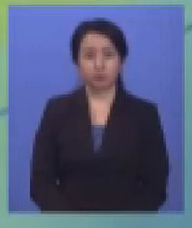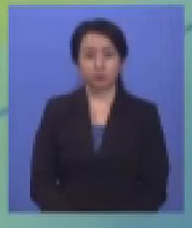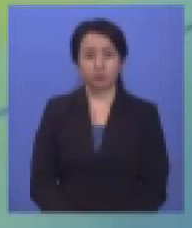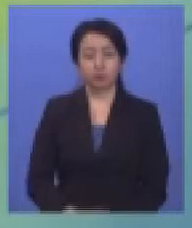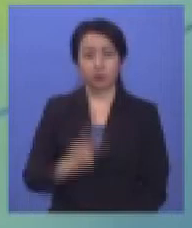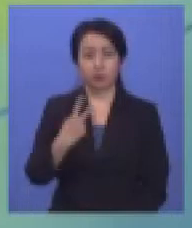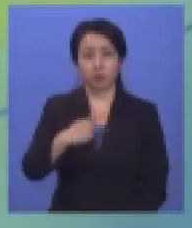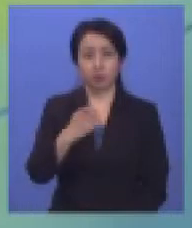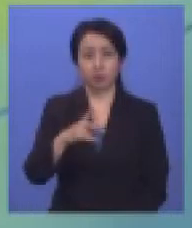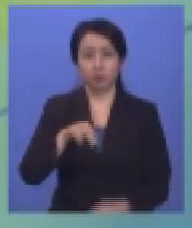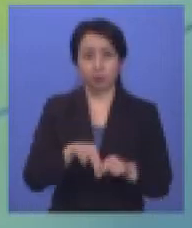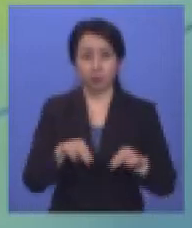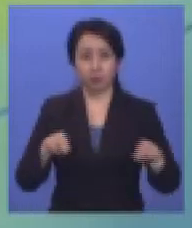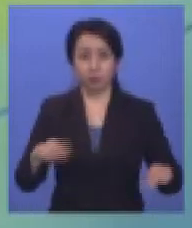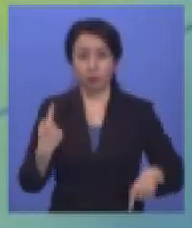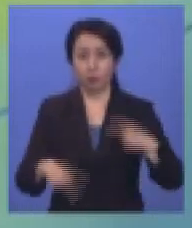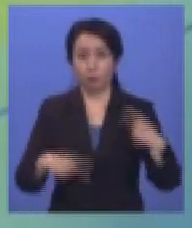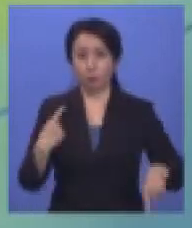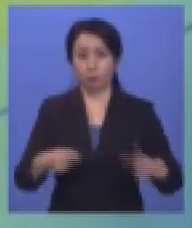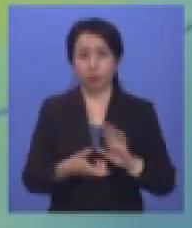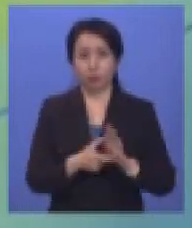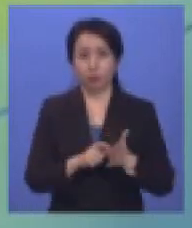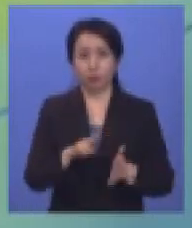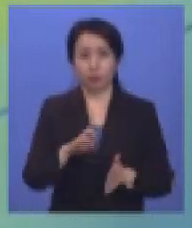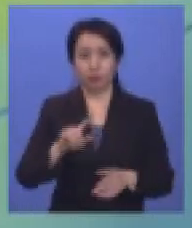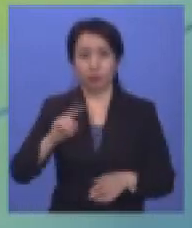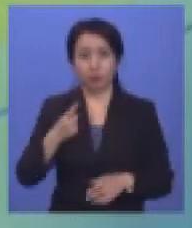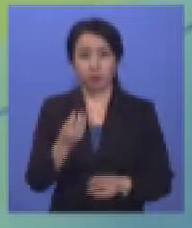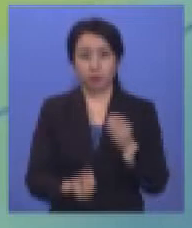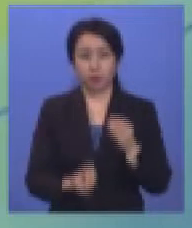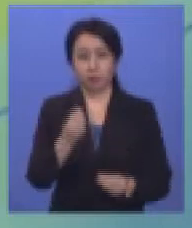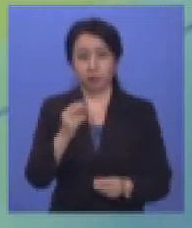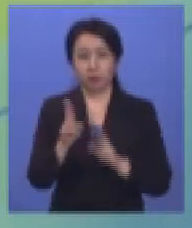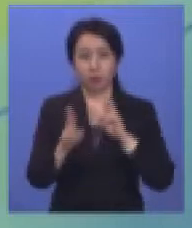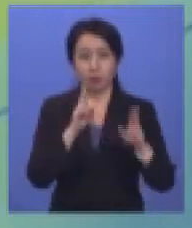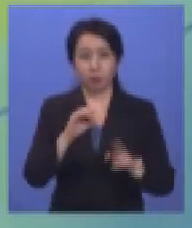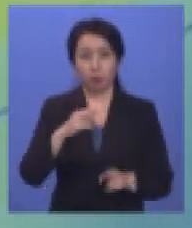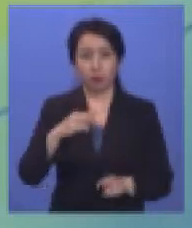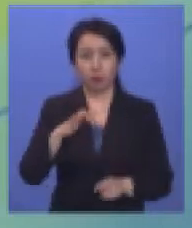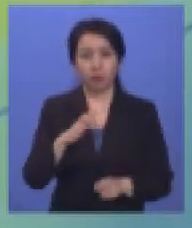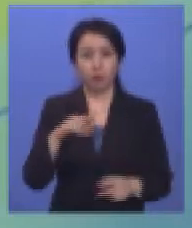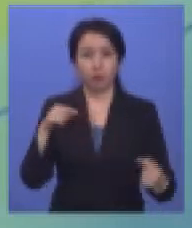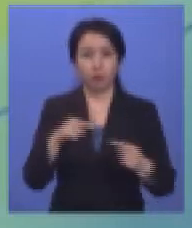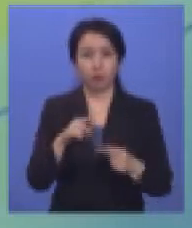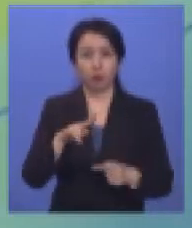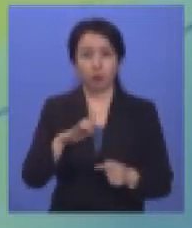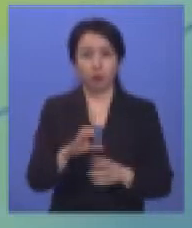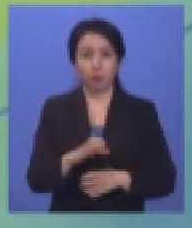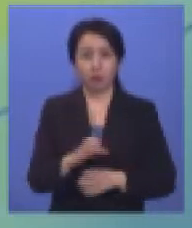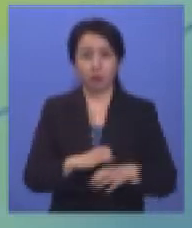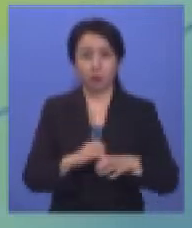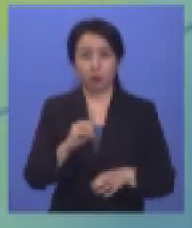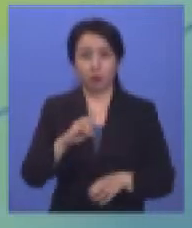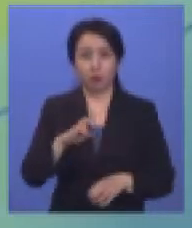21 юлия петропавловске футбольный клуб калужан впервые сыграет в лиге конференции уефа против хорватского клуба